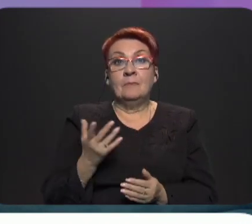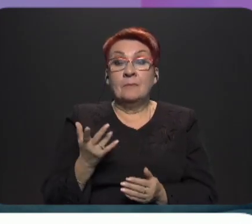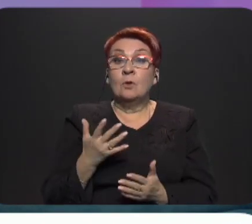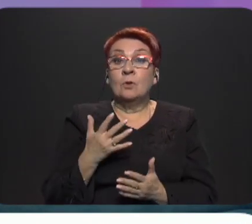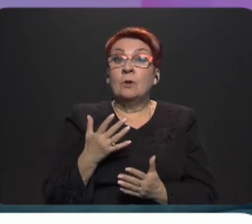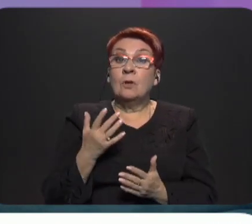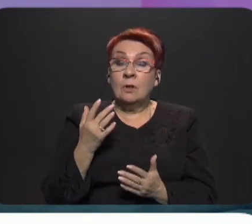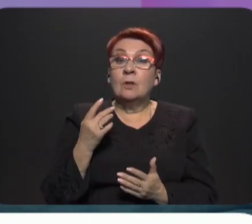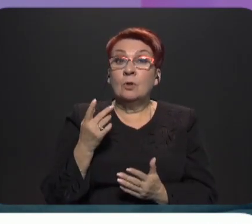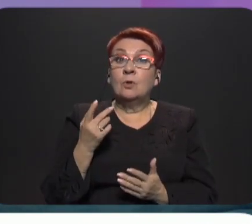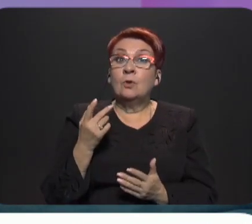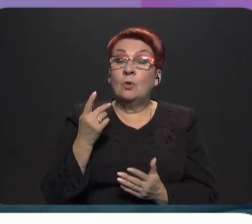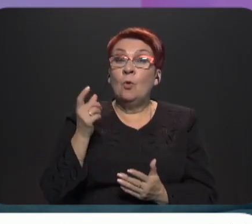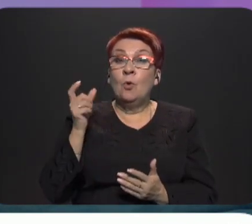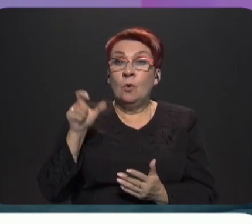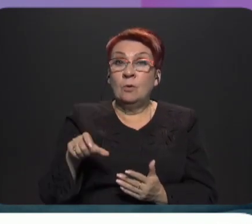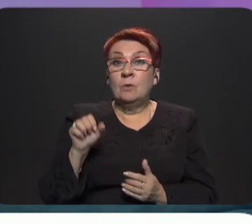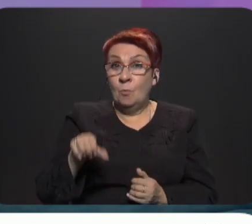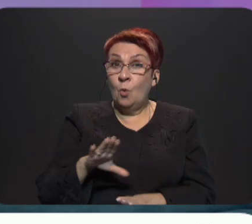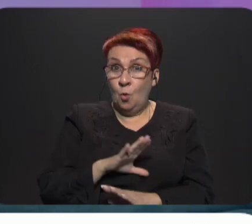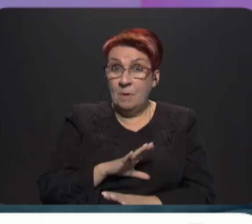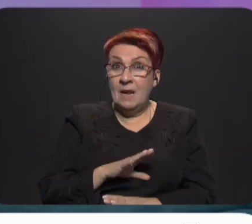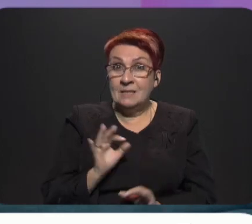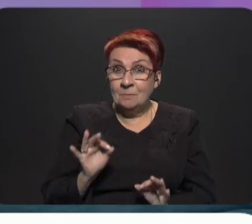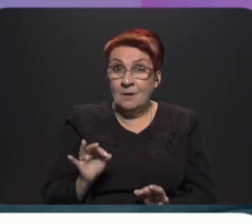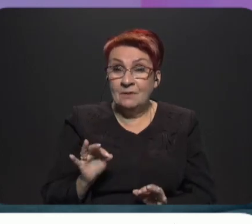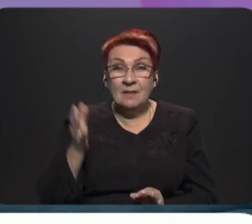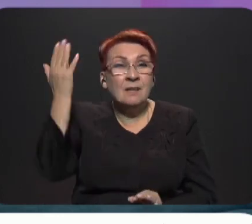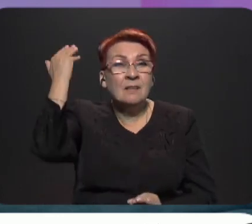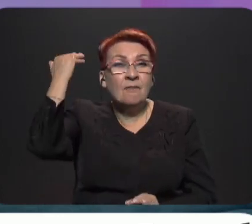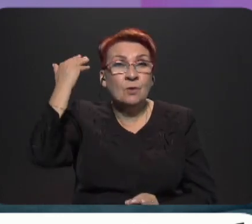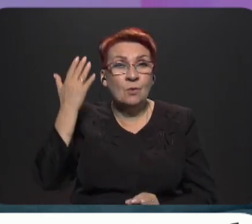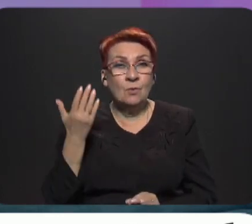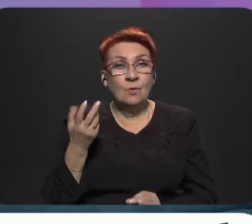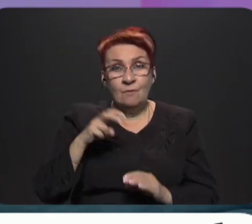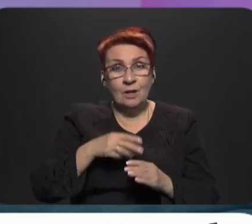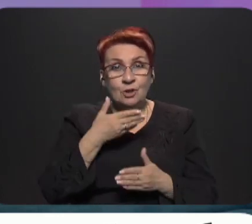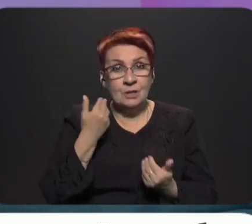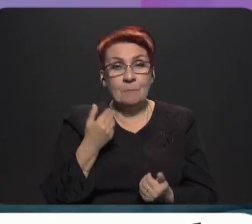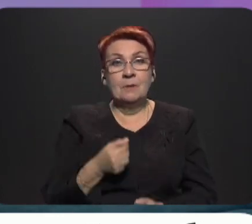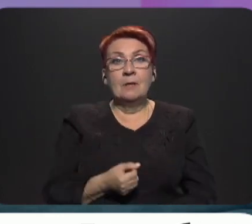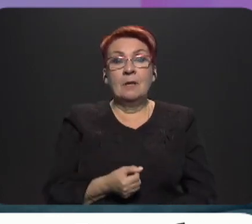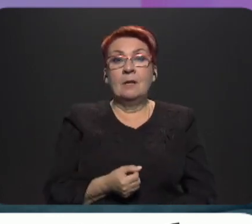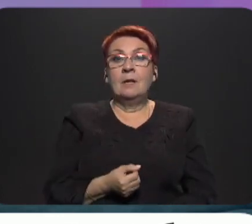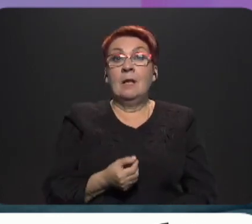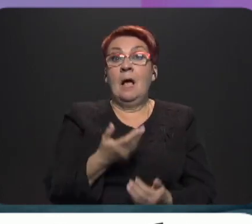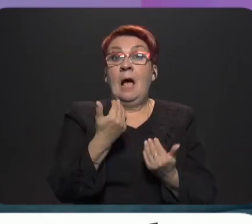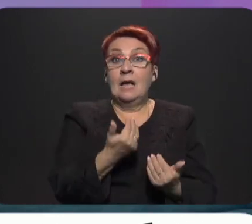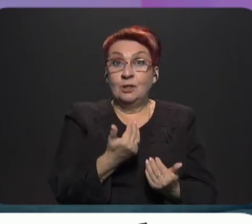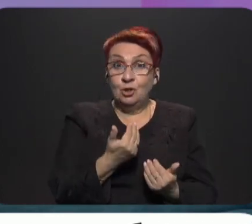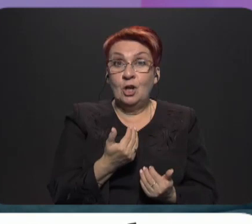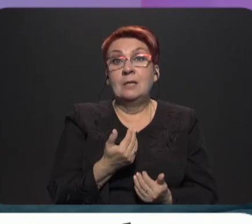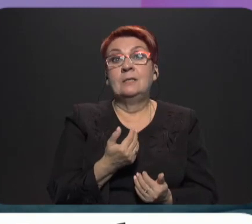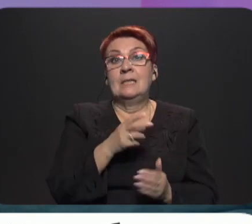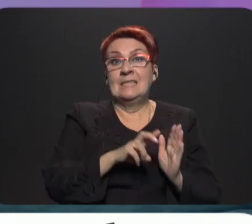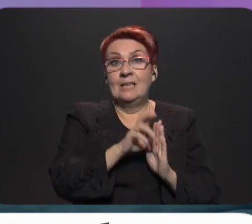умереть. Угу. Вот. Но когда ты заболел, то, безусловно, тебе предложит церковь соборование. То есть